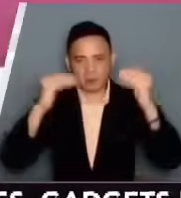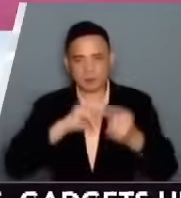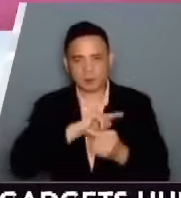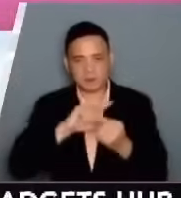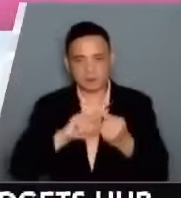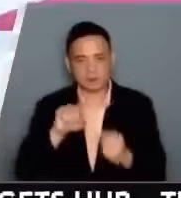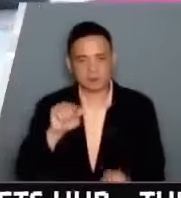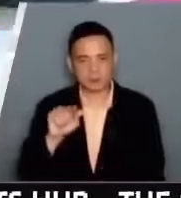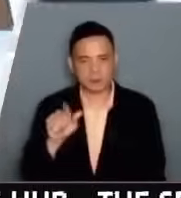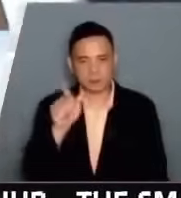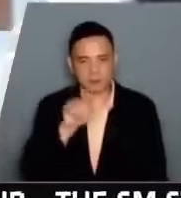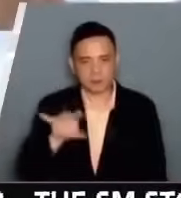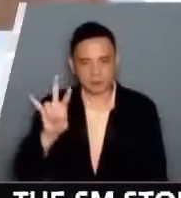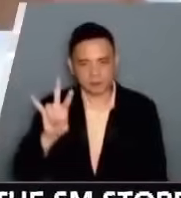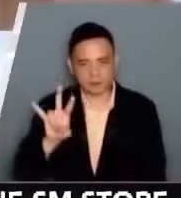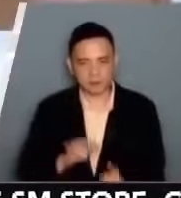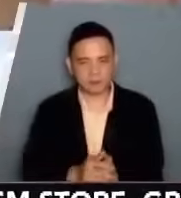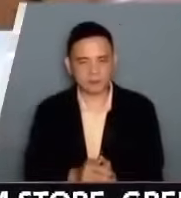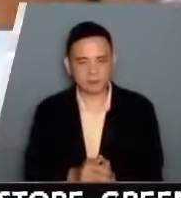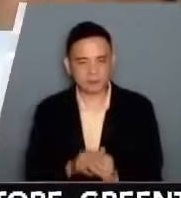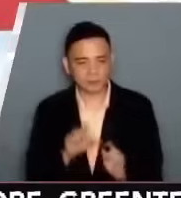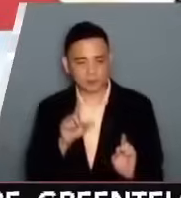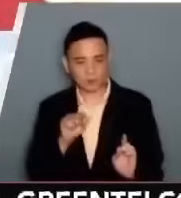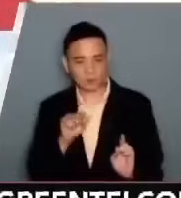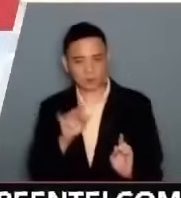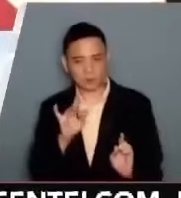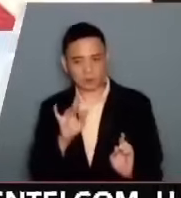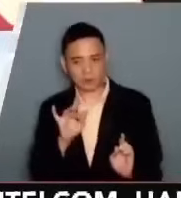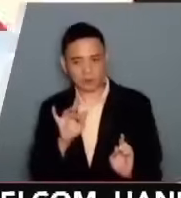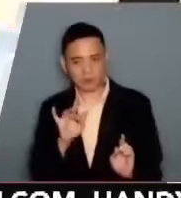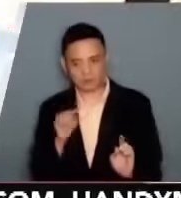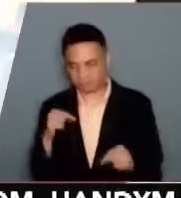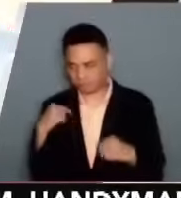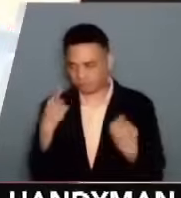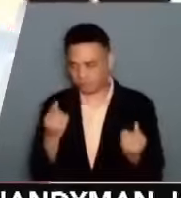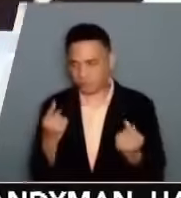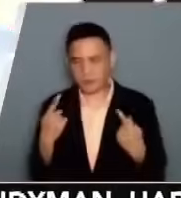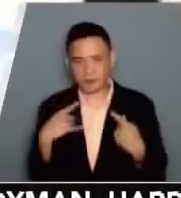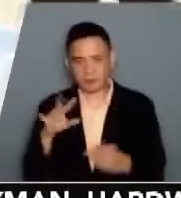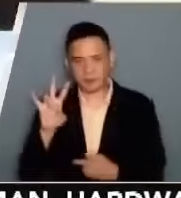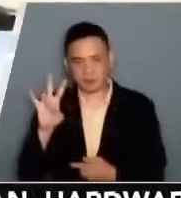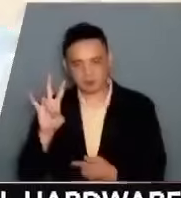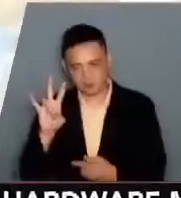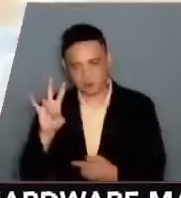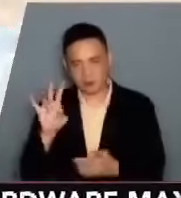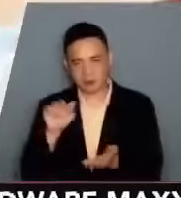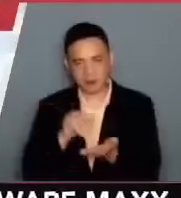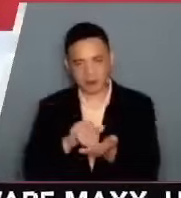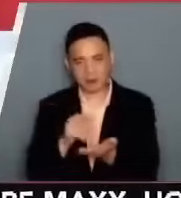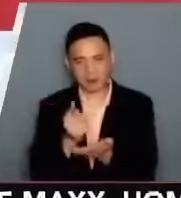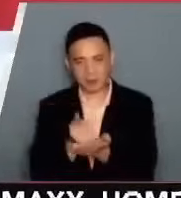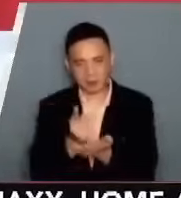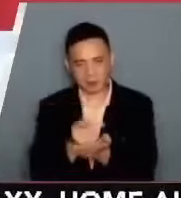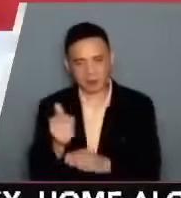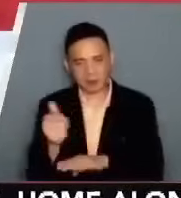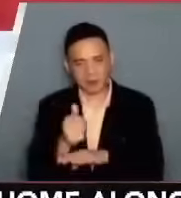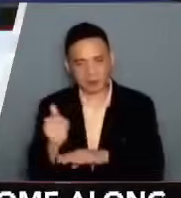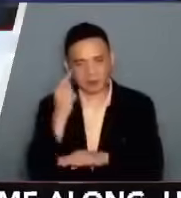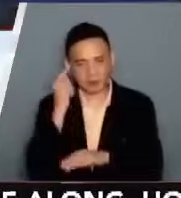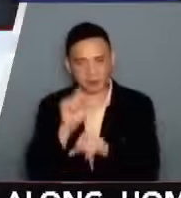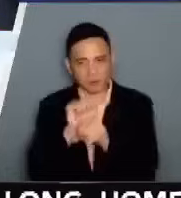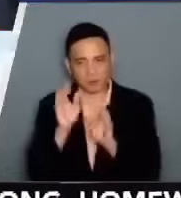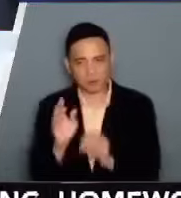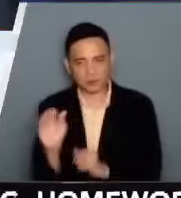2027. Simula 2025, magkakaroon na rin daw ng 7,000 pisong medical allowance ang mga empleyado. Inaayos